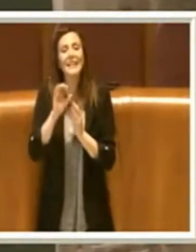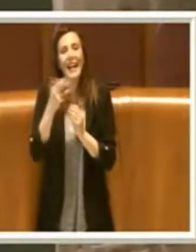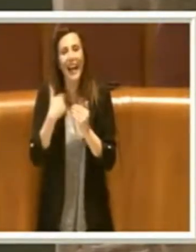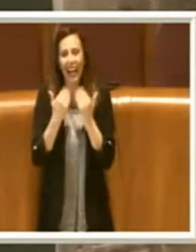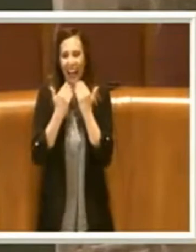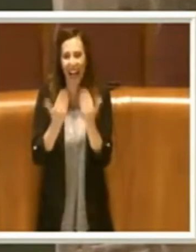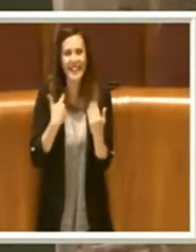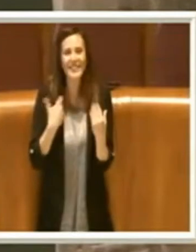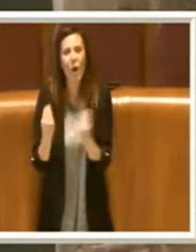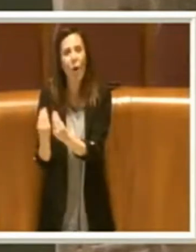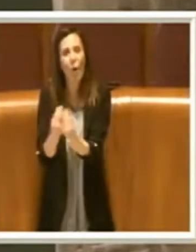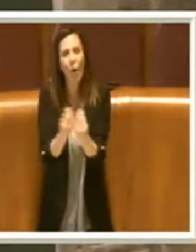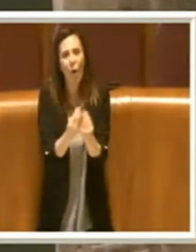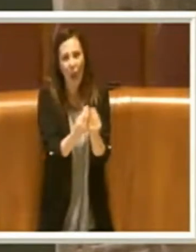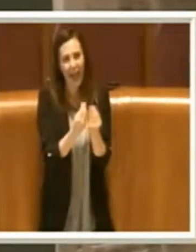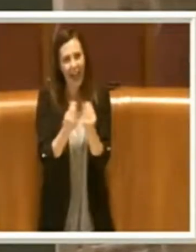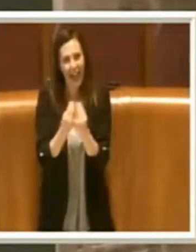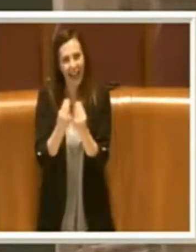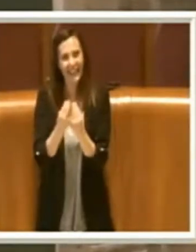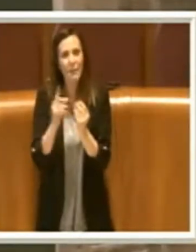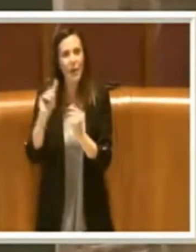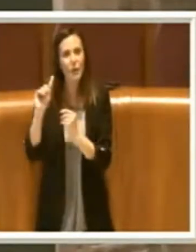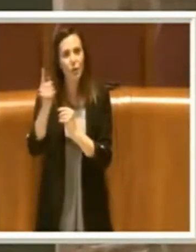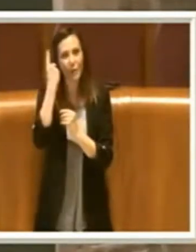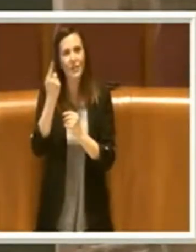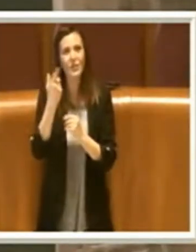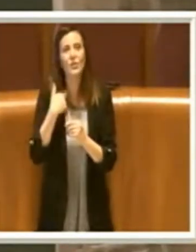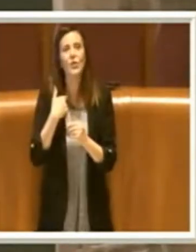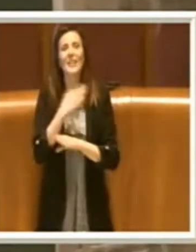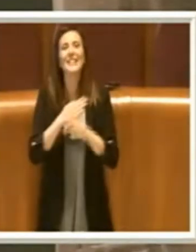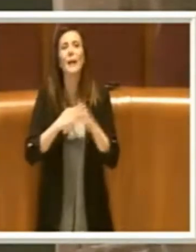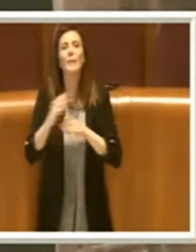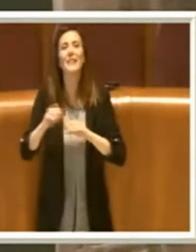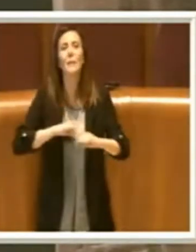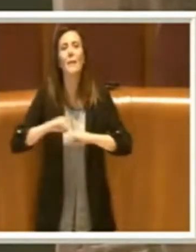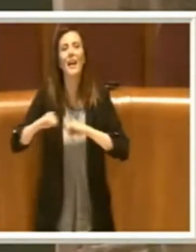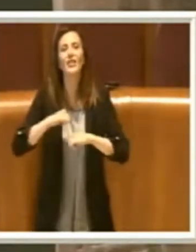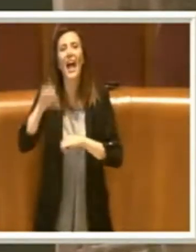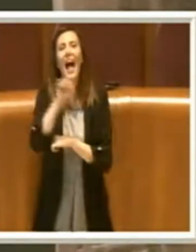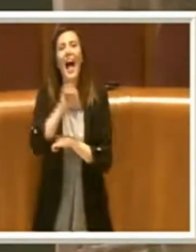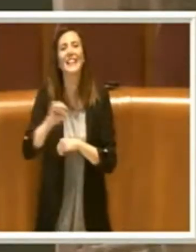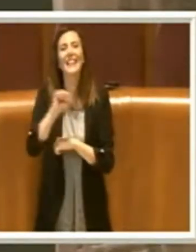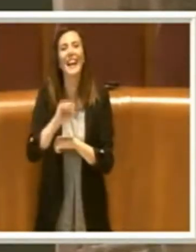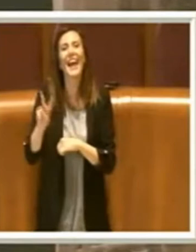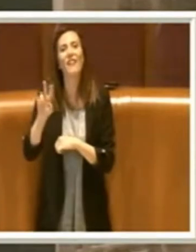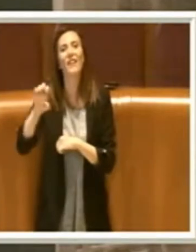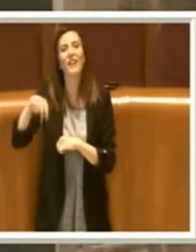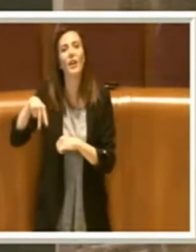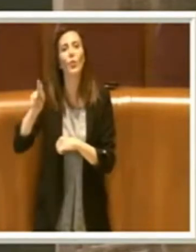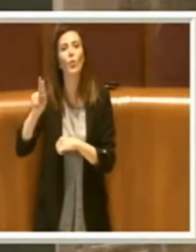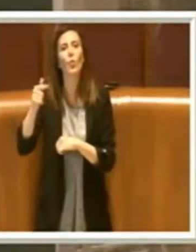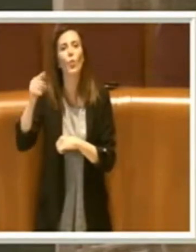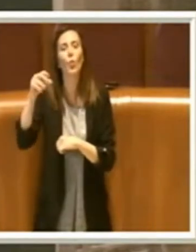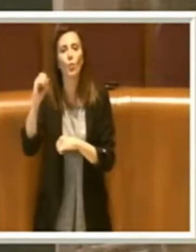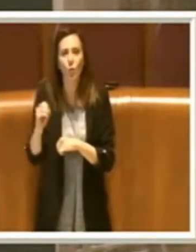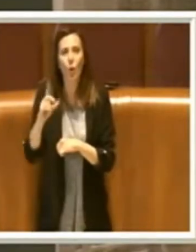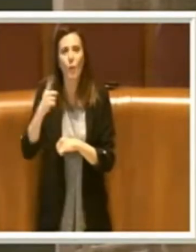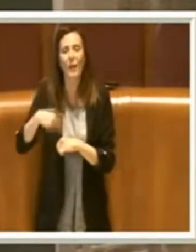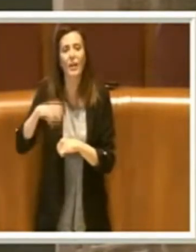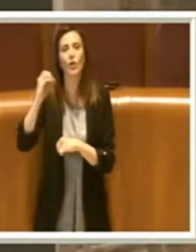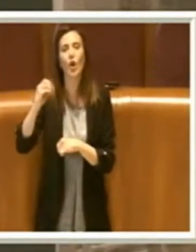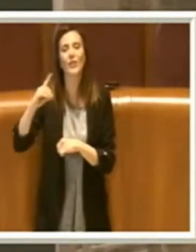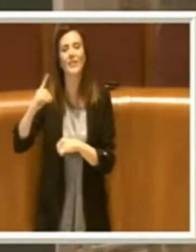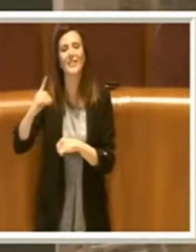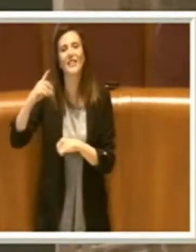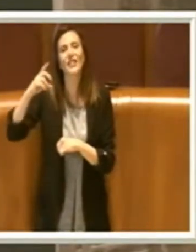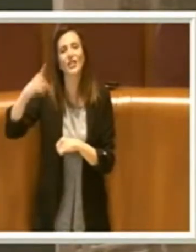altri colleghi e soprattutto il nostro disability manager il dottor andrea avvenuto per degli eau dg in particolare